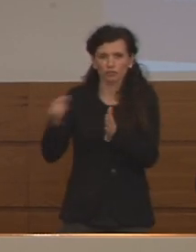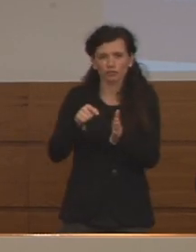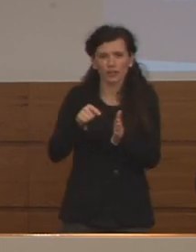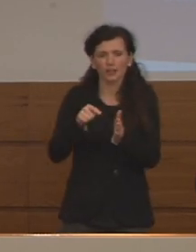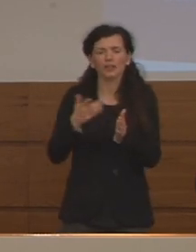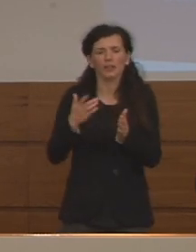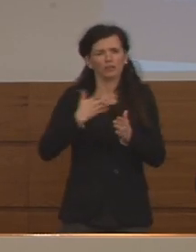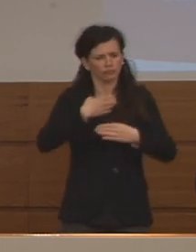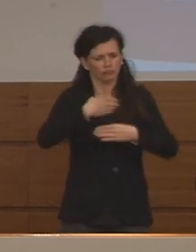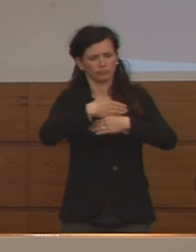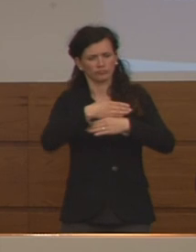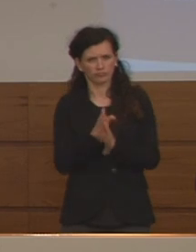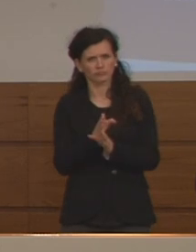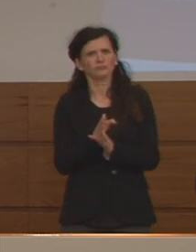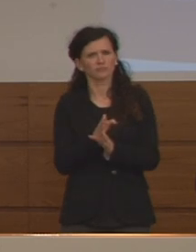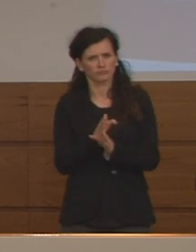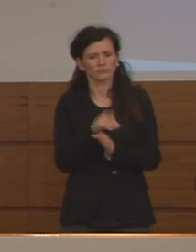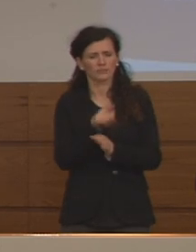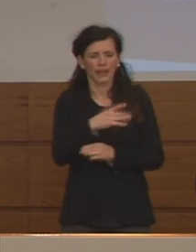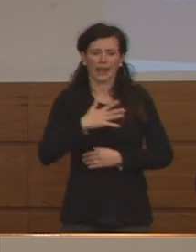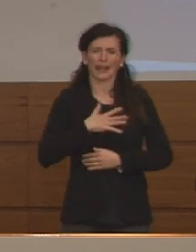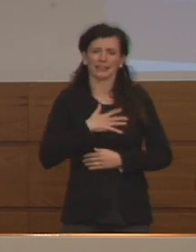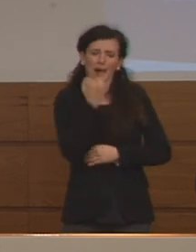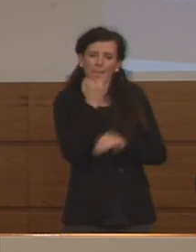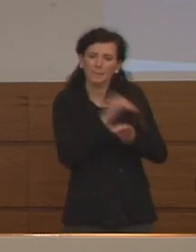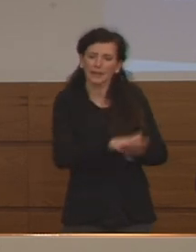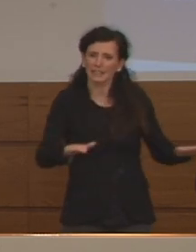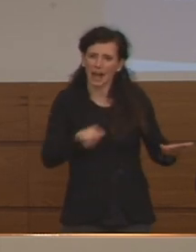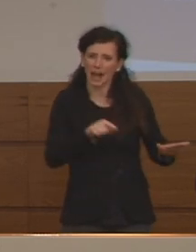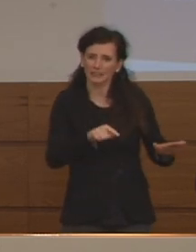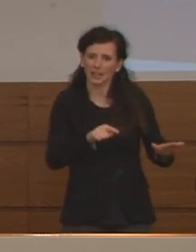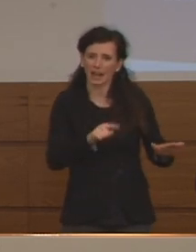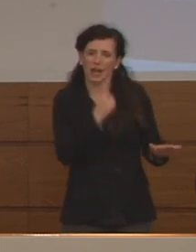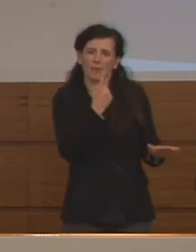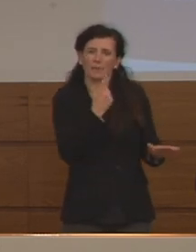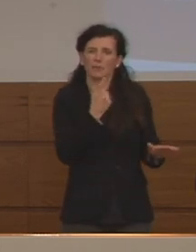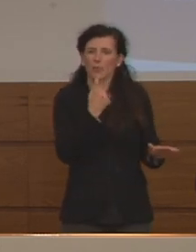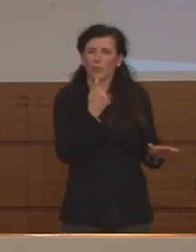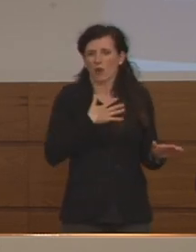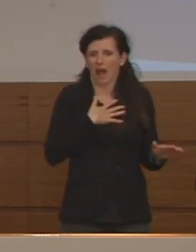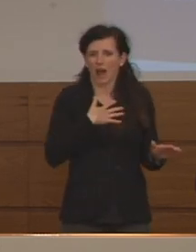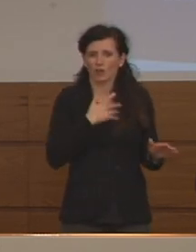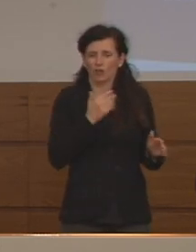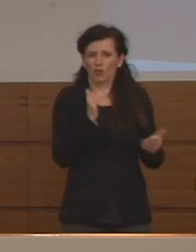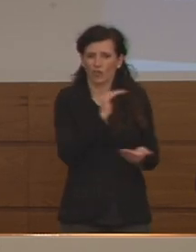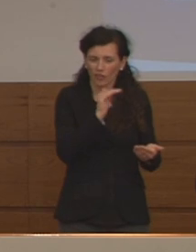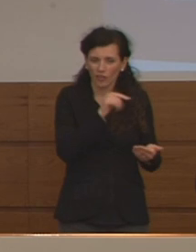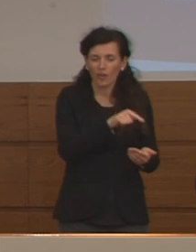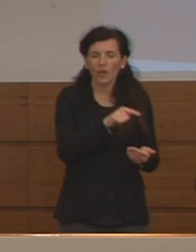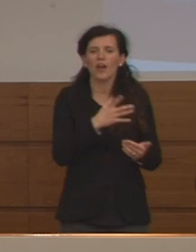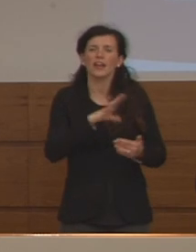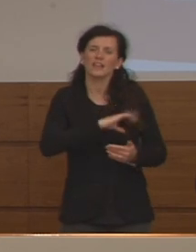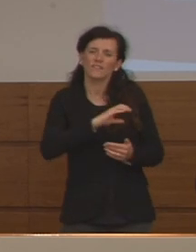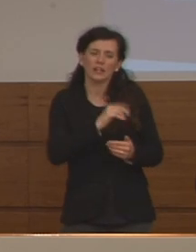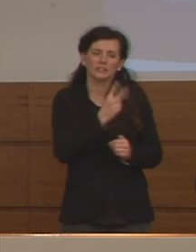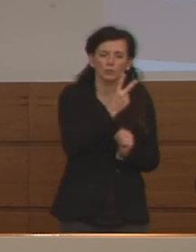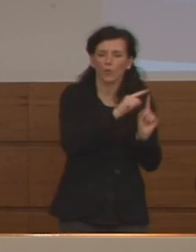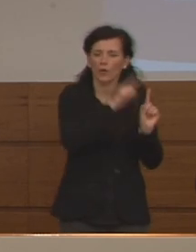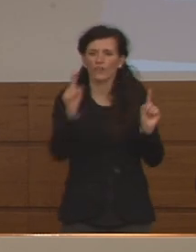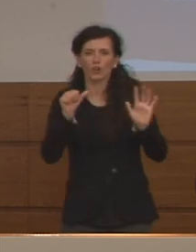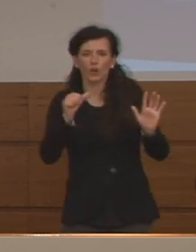suddivise per quanto riguarda l'età pediatrica nel primo anno di vita nella prima infanzia che dai 2 ai 6 anni